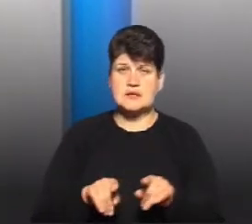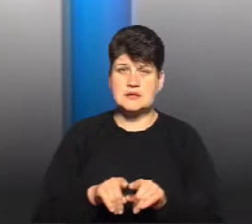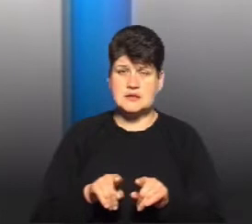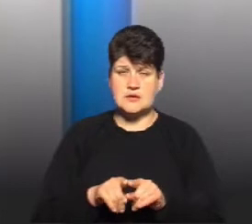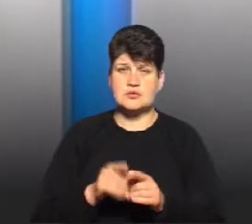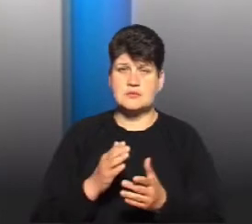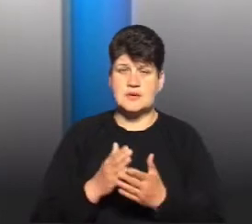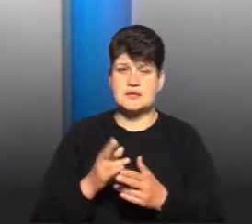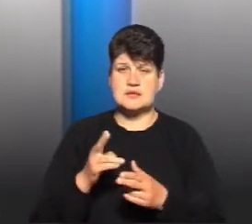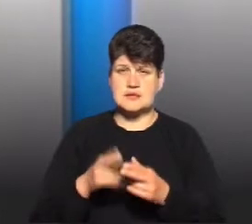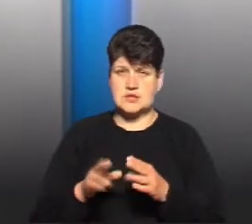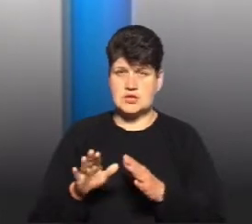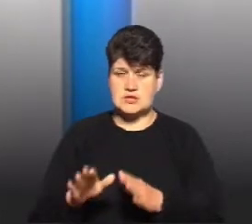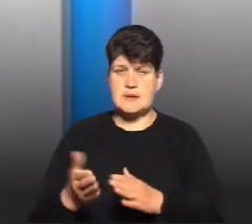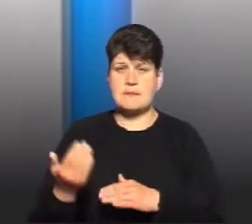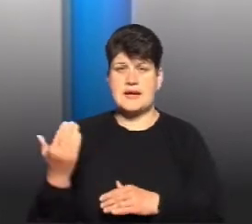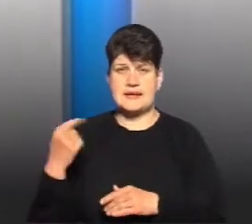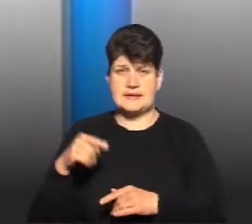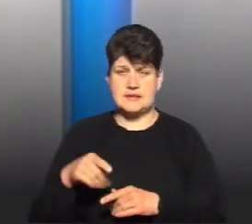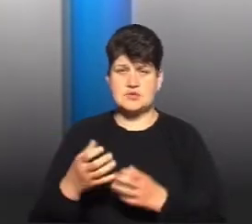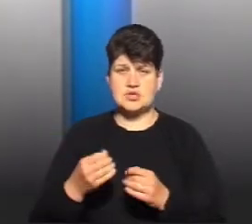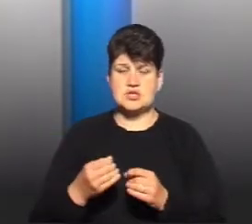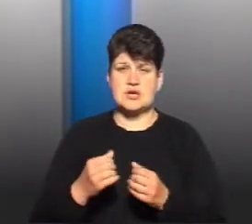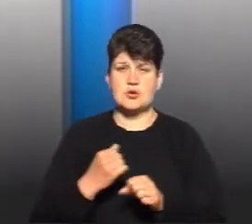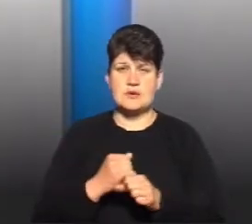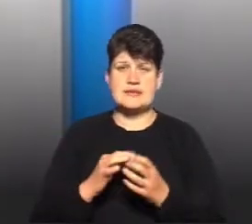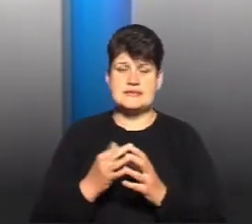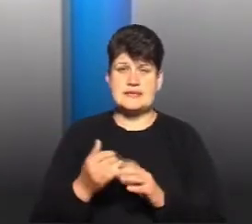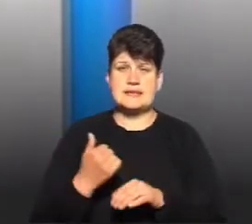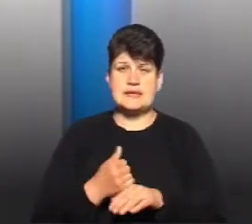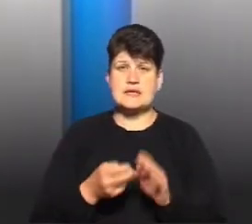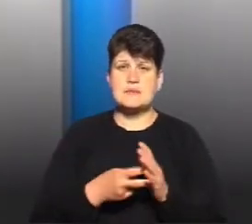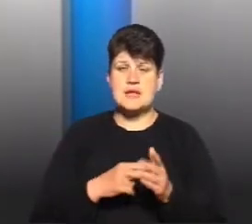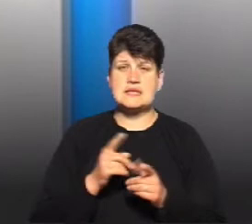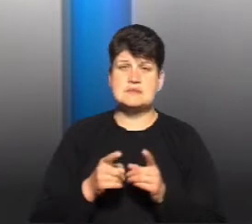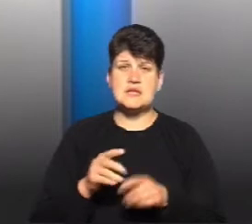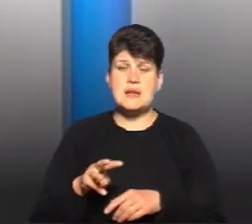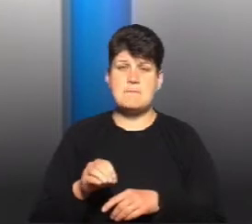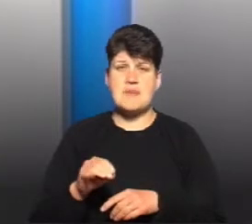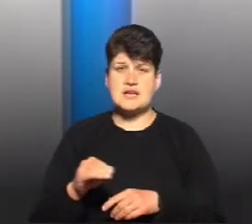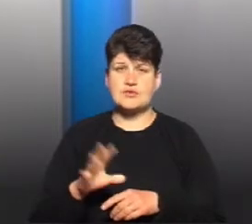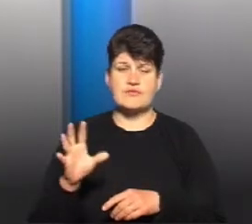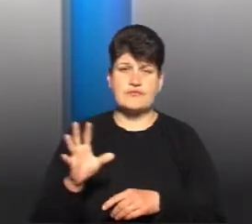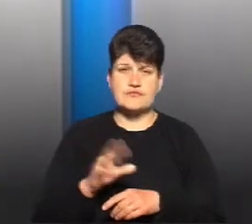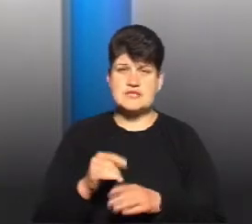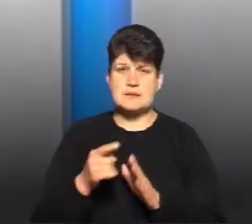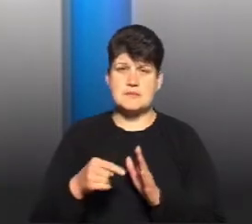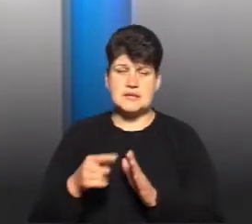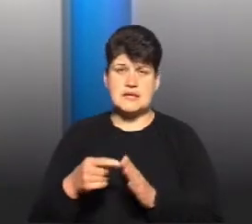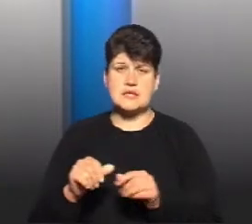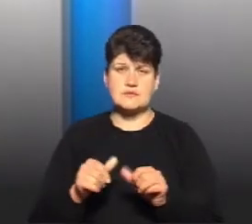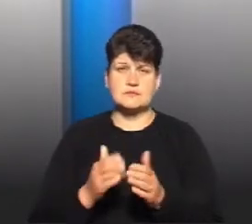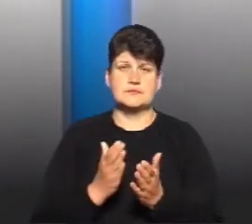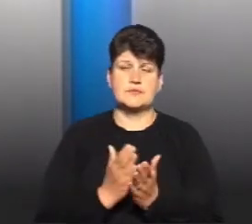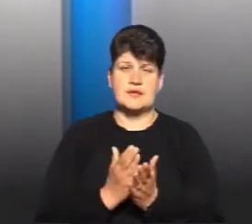знаходиться. Перед тим ще попередні села робили генеральні плани і зміни меж. Тобто фактично в нас вже всі такі питання сформовані і таких проблем